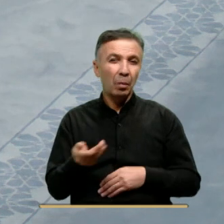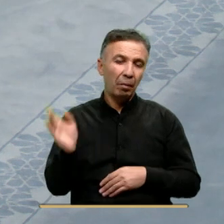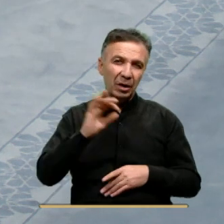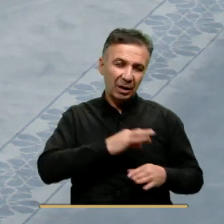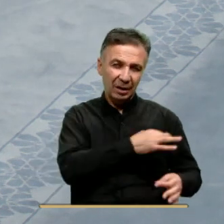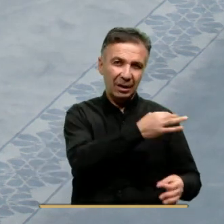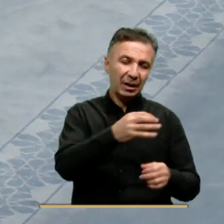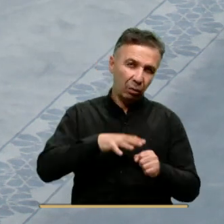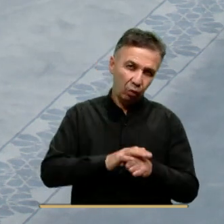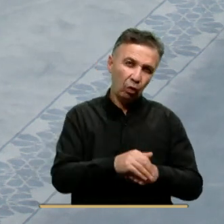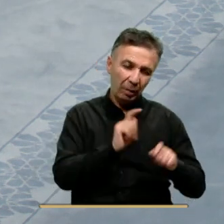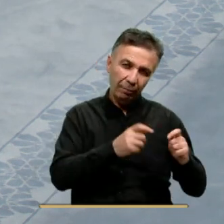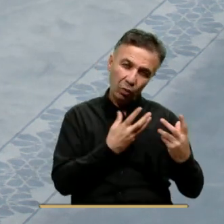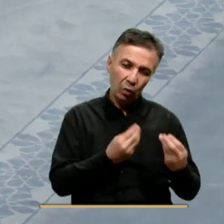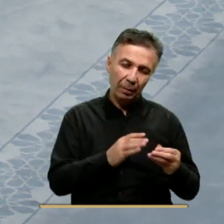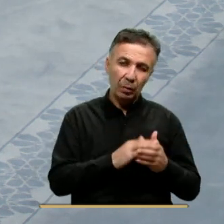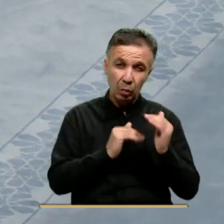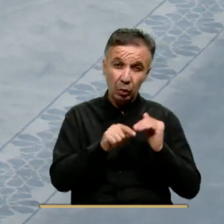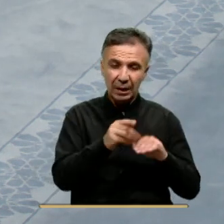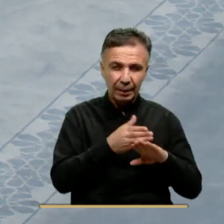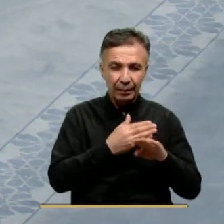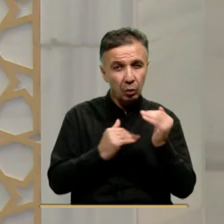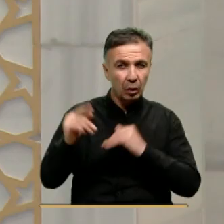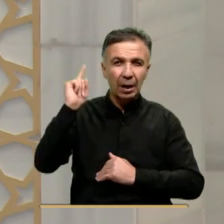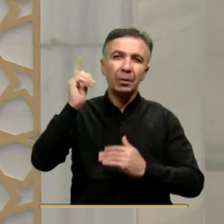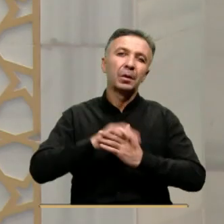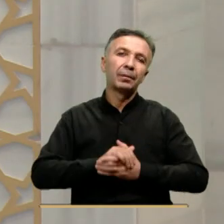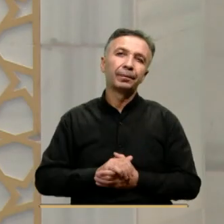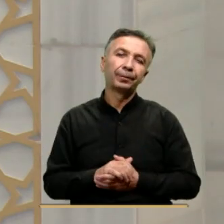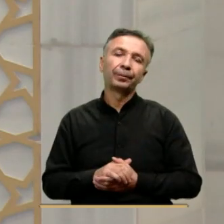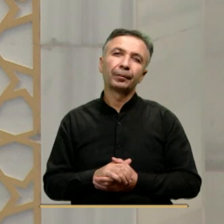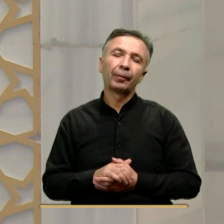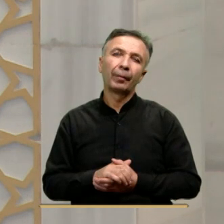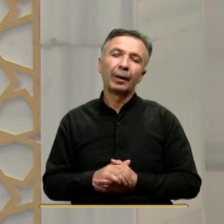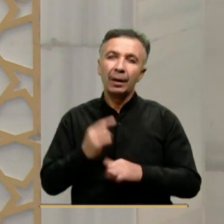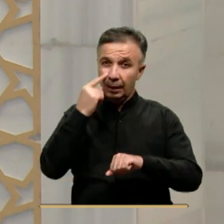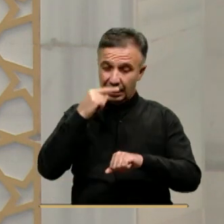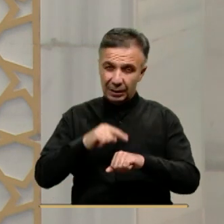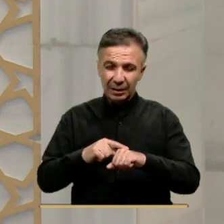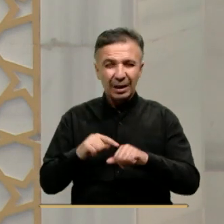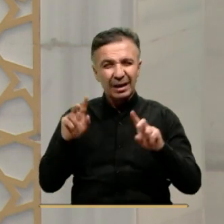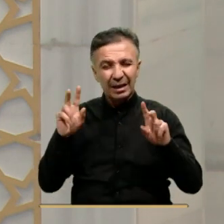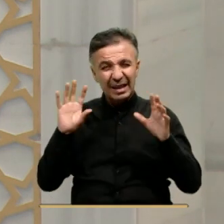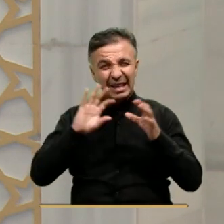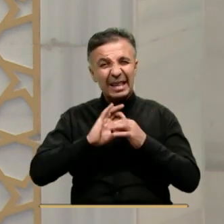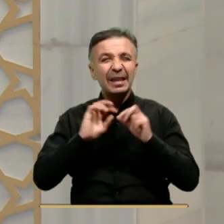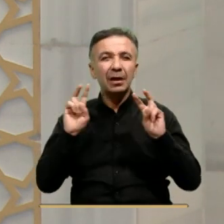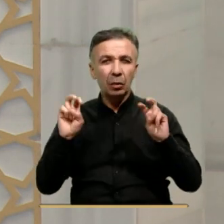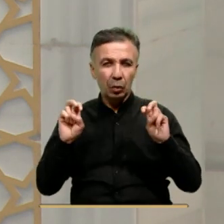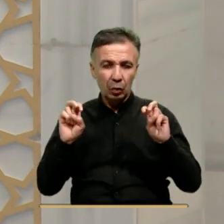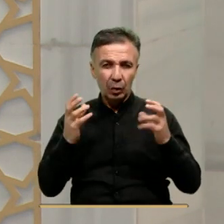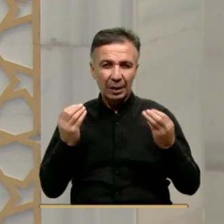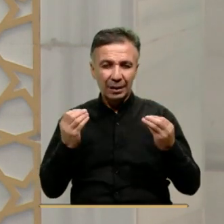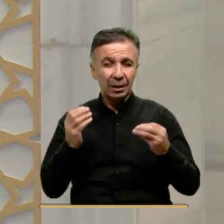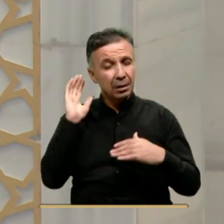olabilir Bundan dolayı Yüce Rabbimiz İnançla ilgili meselelerden